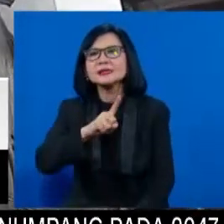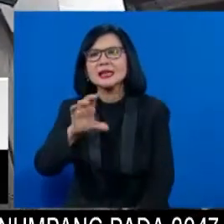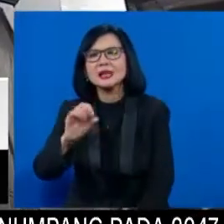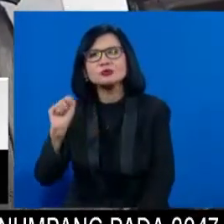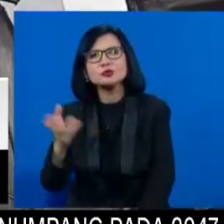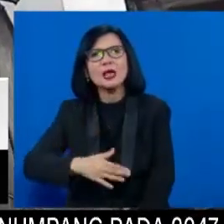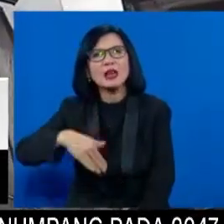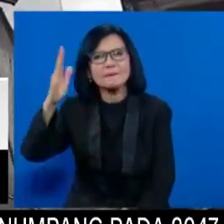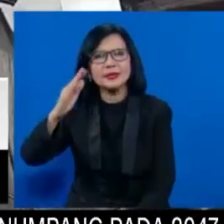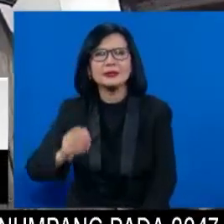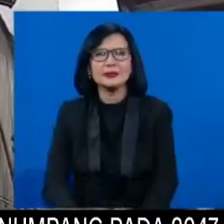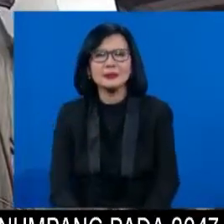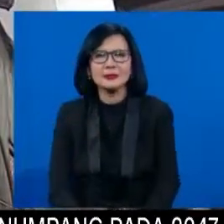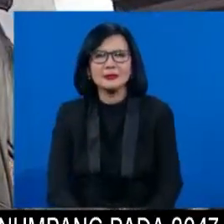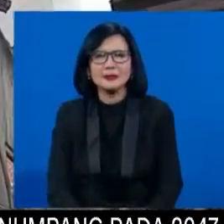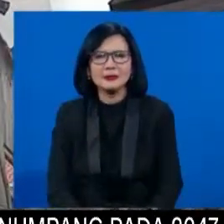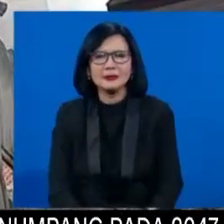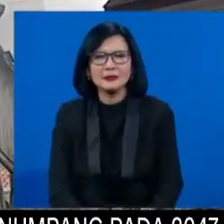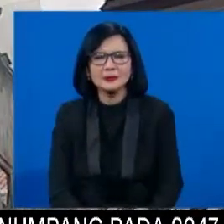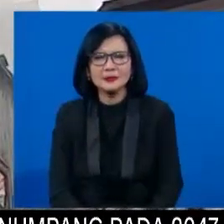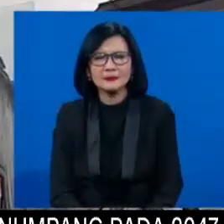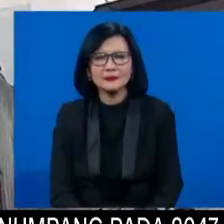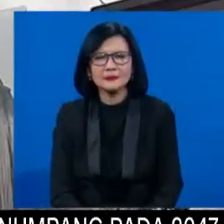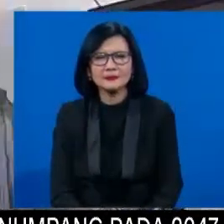juta rupiah.